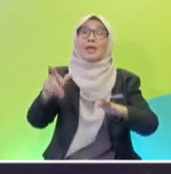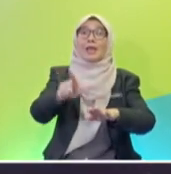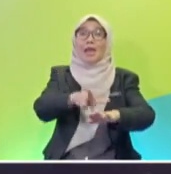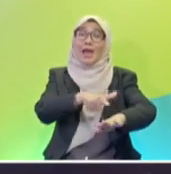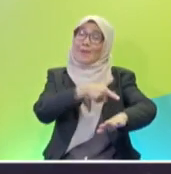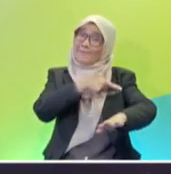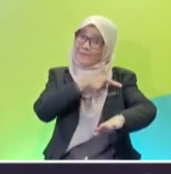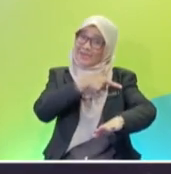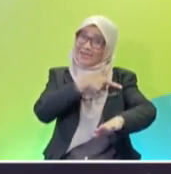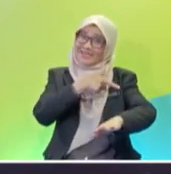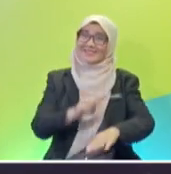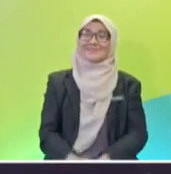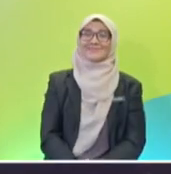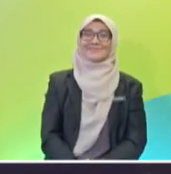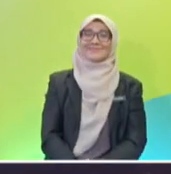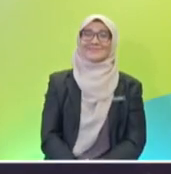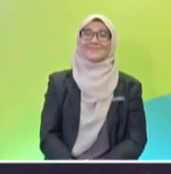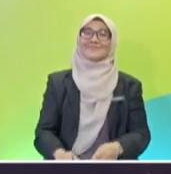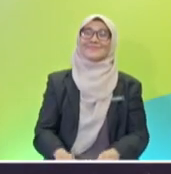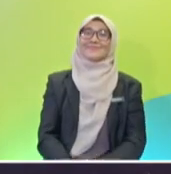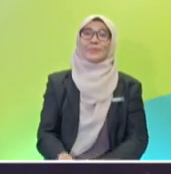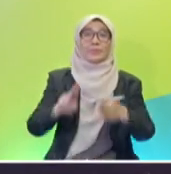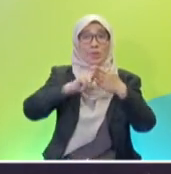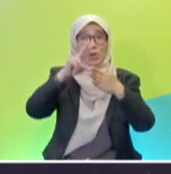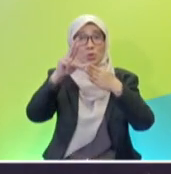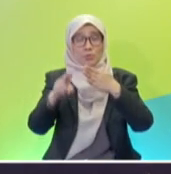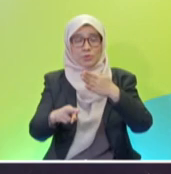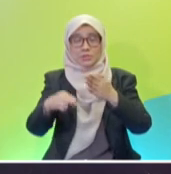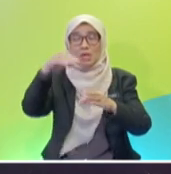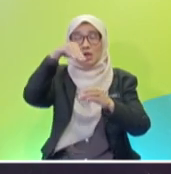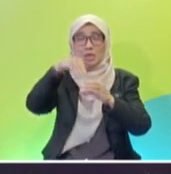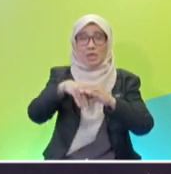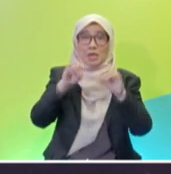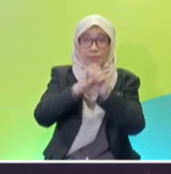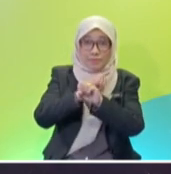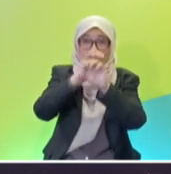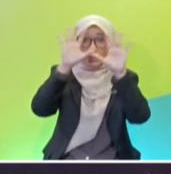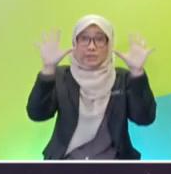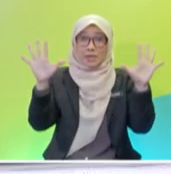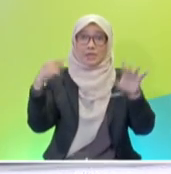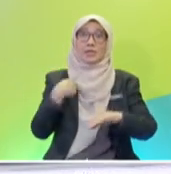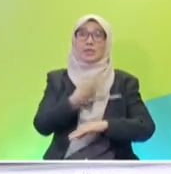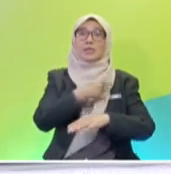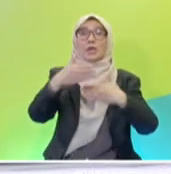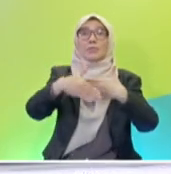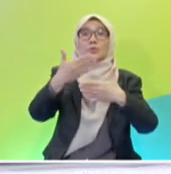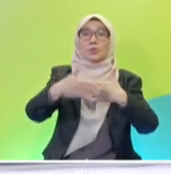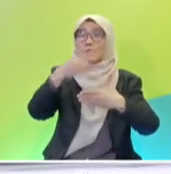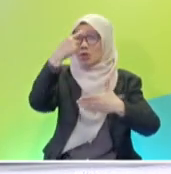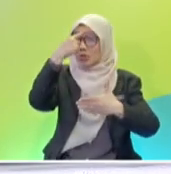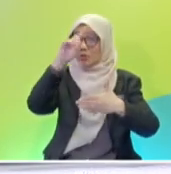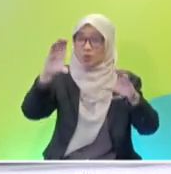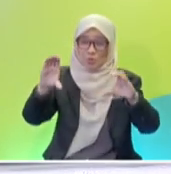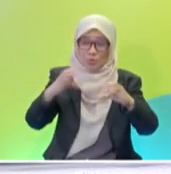Jadi apa yang saya dapat rumuskan di sini, dalam keadaan terang, kita lebih mudah